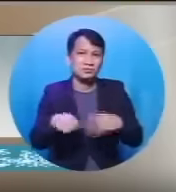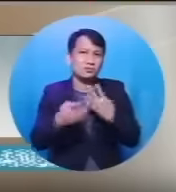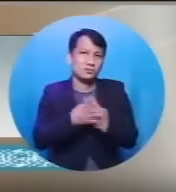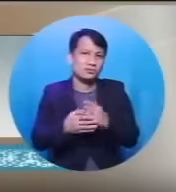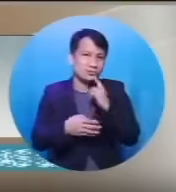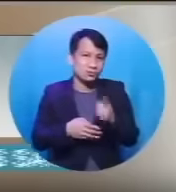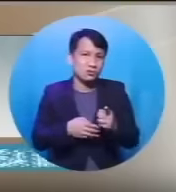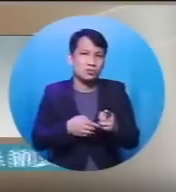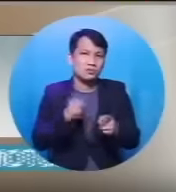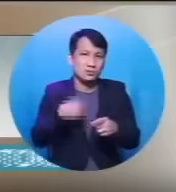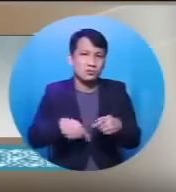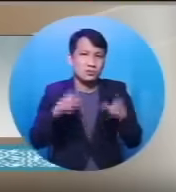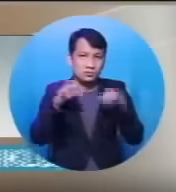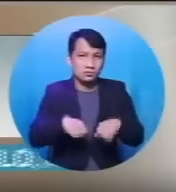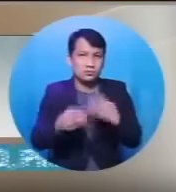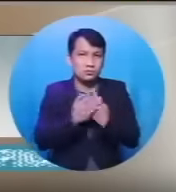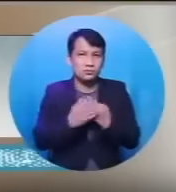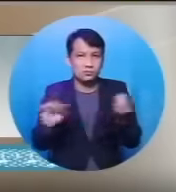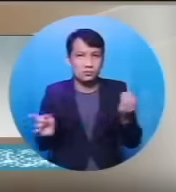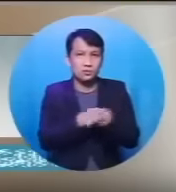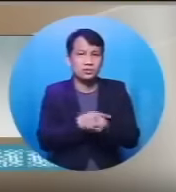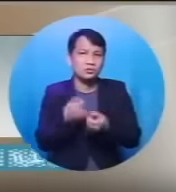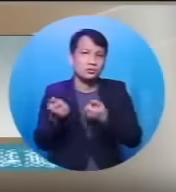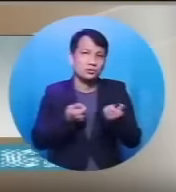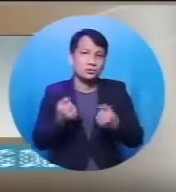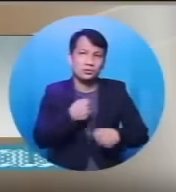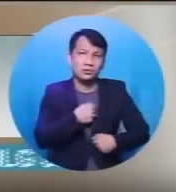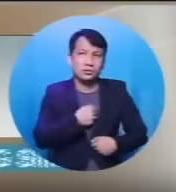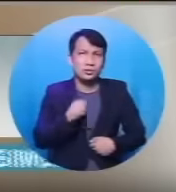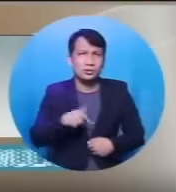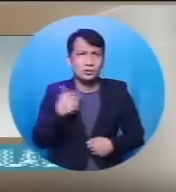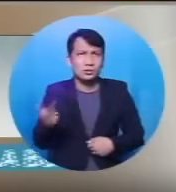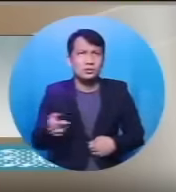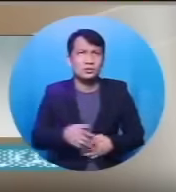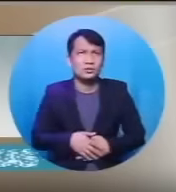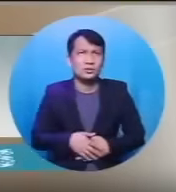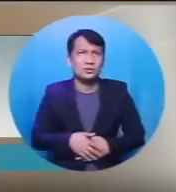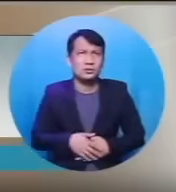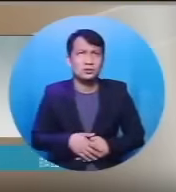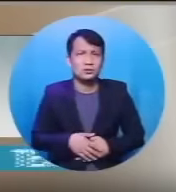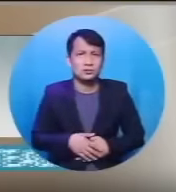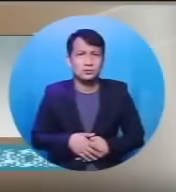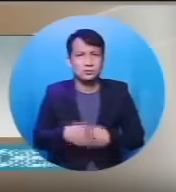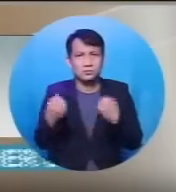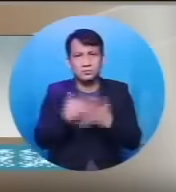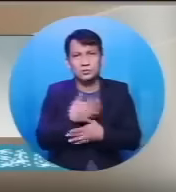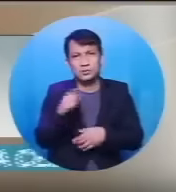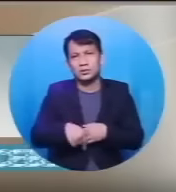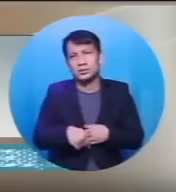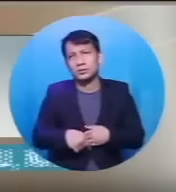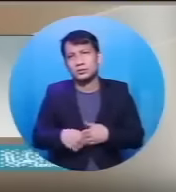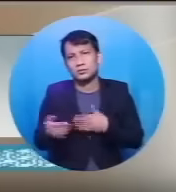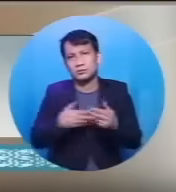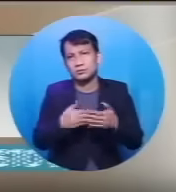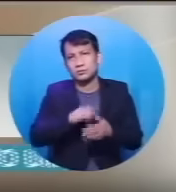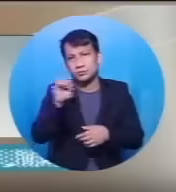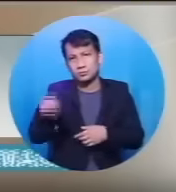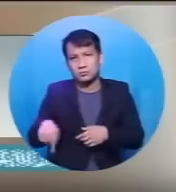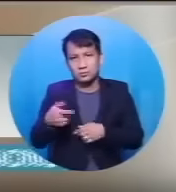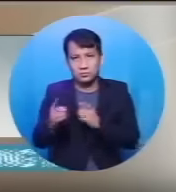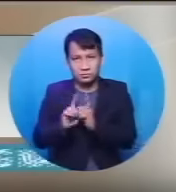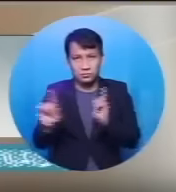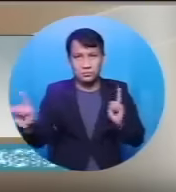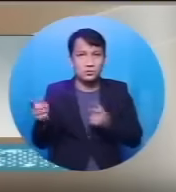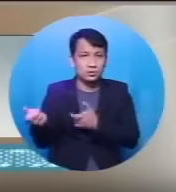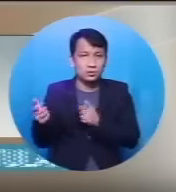sisiguraduhin namin makulong ka pero dapat tanggalin ka muna namin sa serbisyo Alam mo Sir ito ako munang magsalita makinig ka duwag ka sir Nakakatakot ka Baka pagdating sa engkwentro iwan mo ung